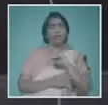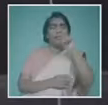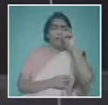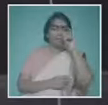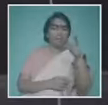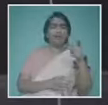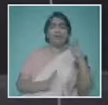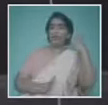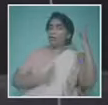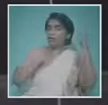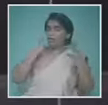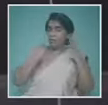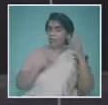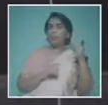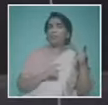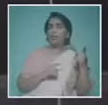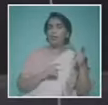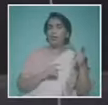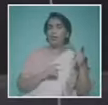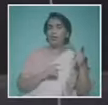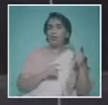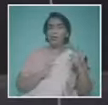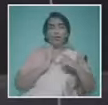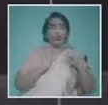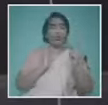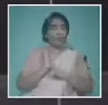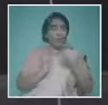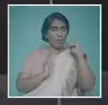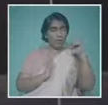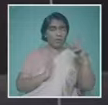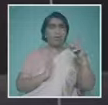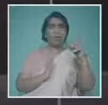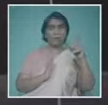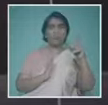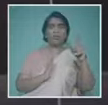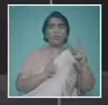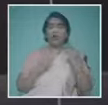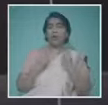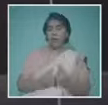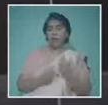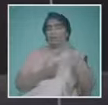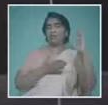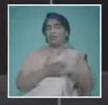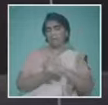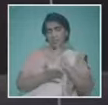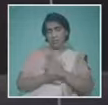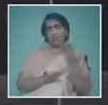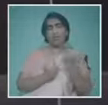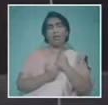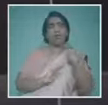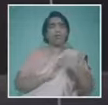දැන් ලෝකේ මේ යුනයිටඩ් නේෂන්ස් එකෙන් කෝල් එකක් දාලා ඉමර්ජන්සි ඇසිස්ටන්ස් දෙන්න කියලා